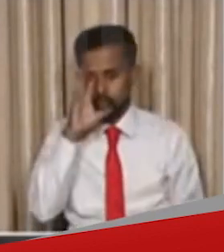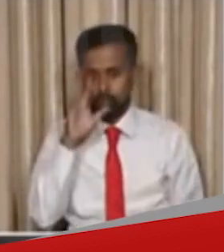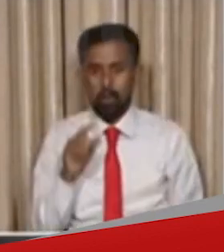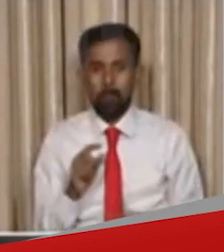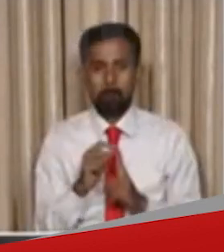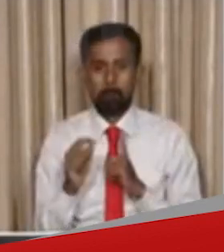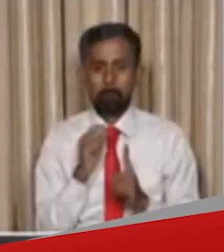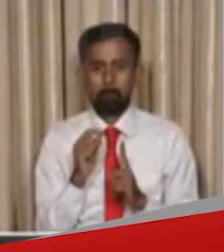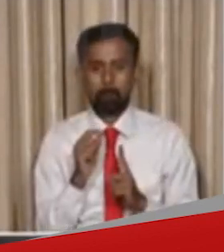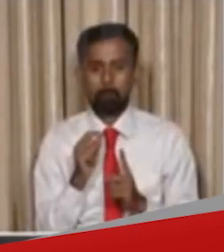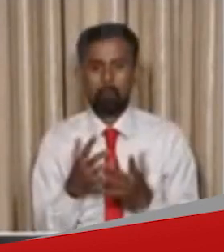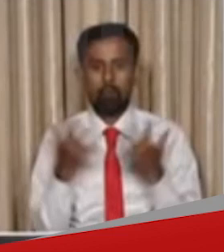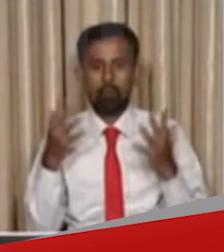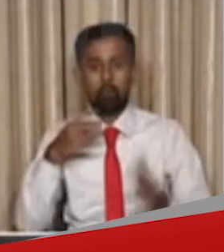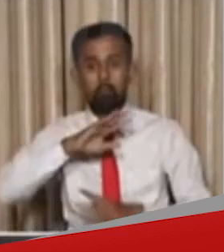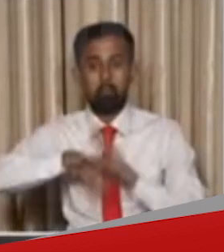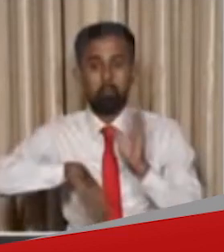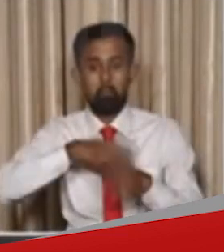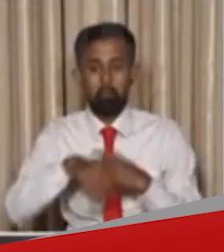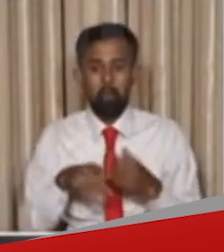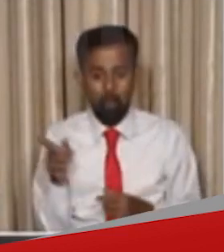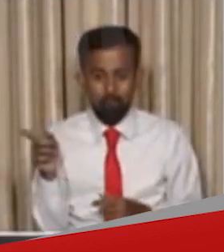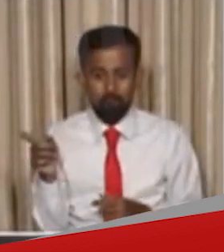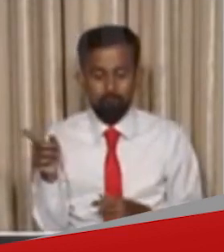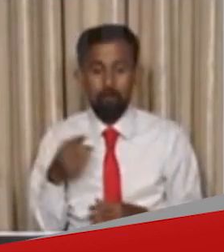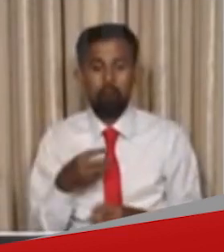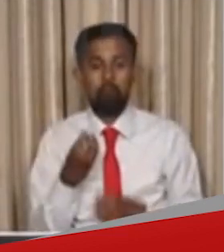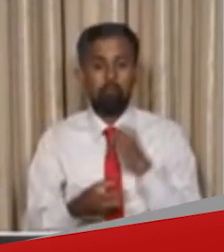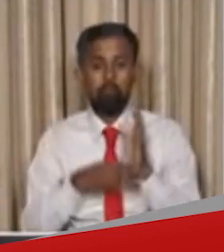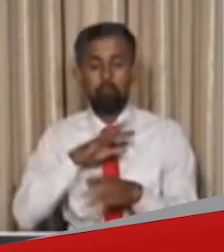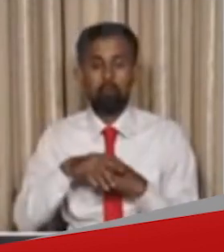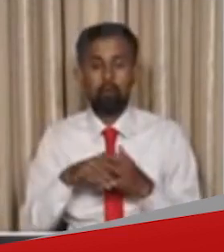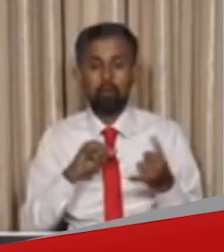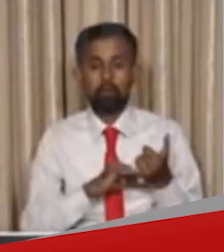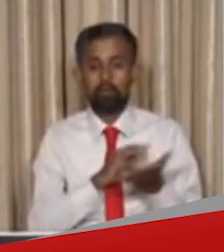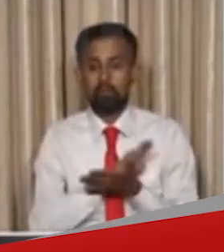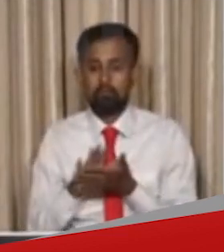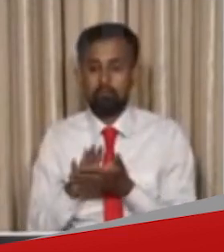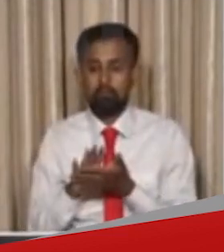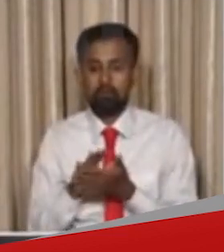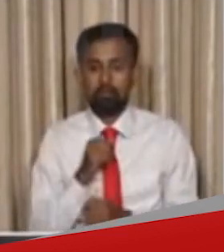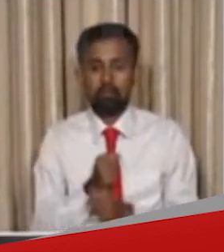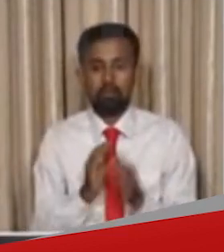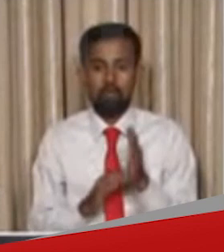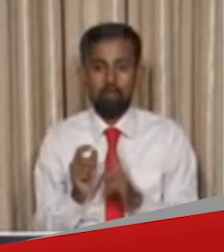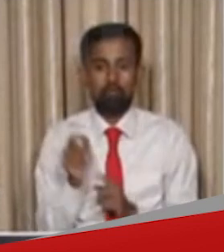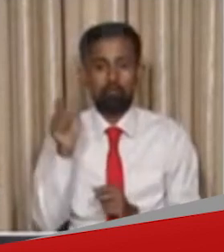පාර්ලිමේන්තුවේ අද උදේ ලොකු කලබලයක් ඇති වුණා. මොකද්ද ඒ කලබලය? සාන්ත බණ්ඩාර කියන රාජ්‍ය